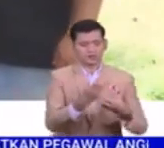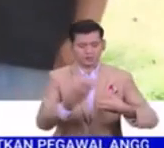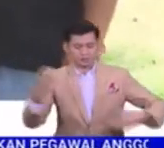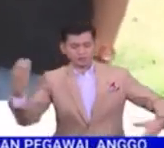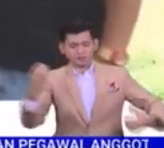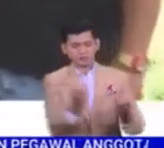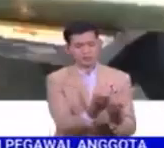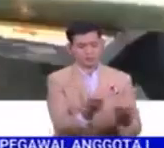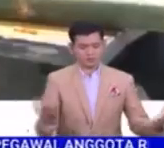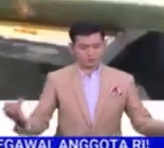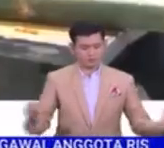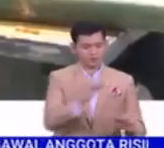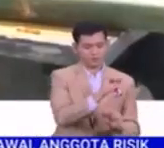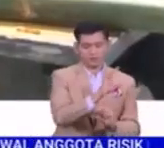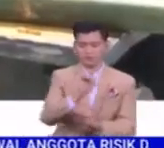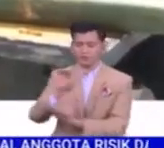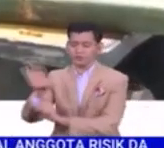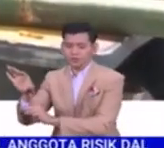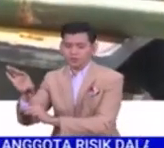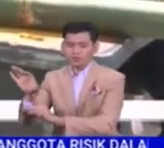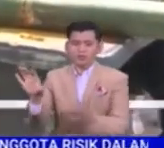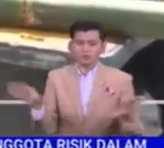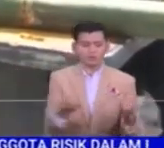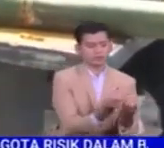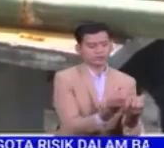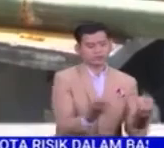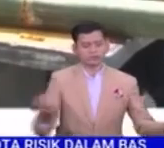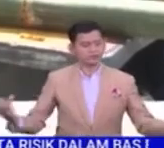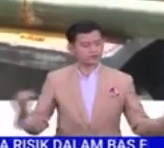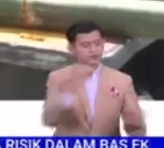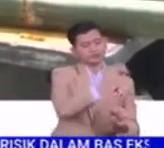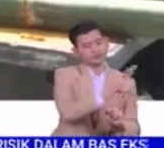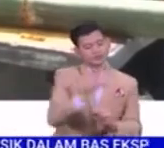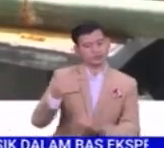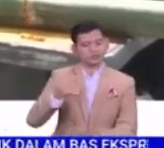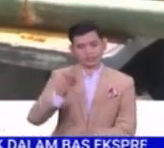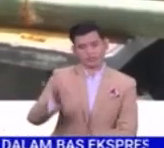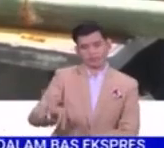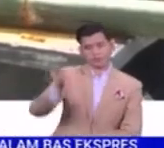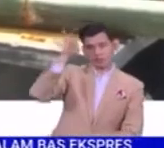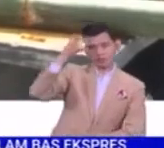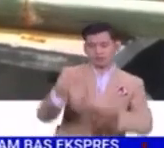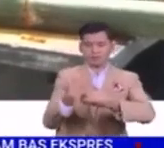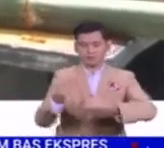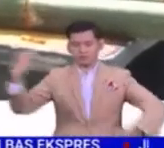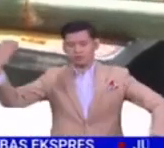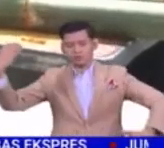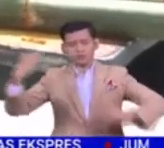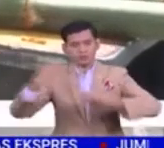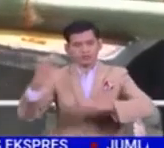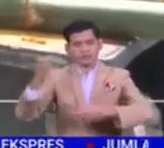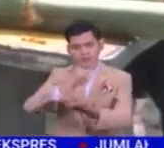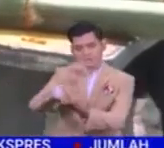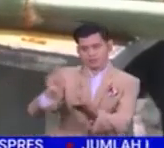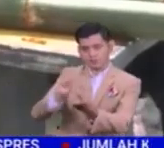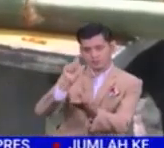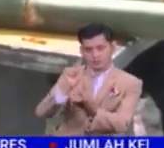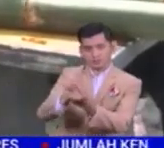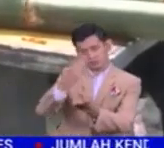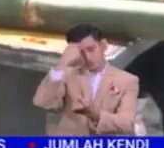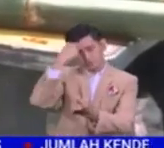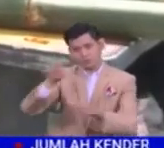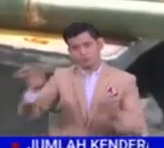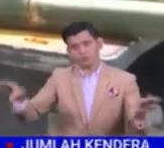panjut. Untuk buat panjut ni kita pilih buluh-buluh yang buluh au lah yang sesuai